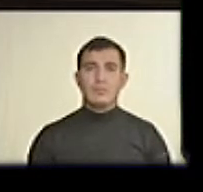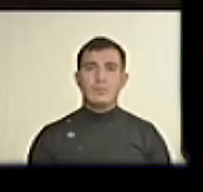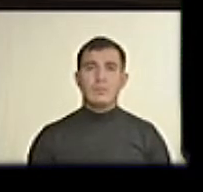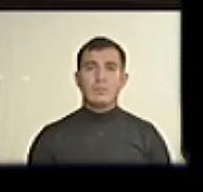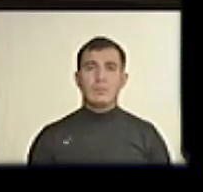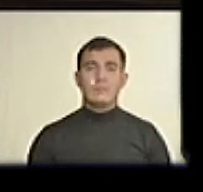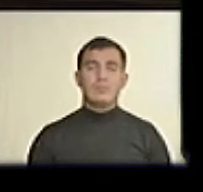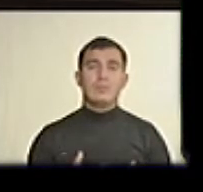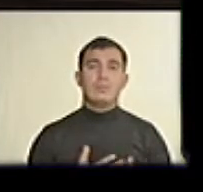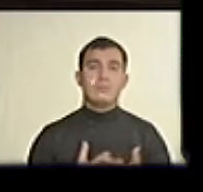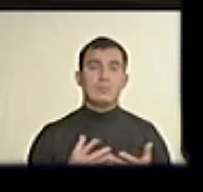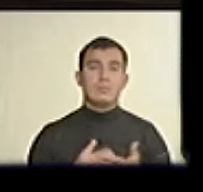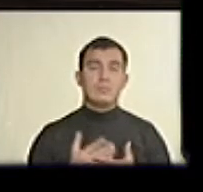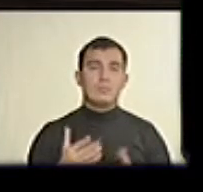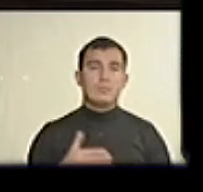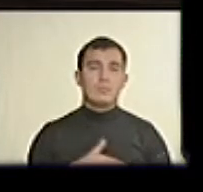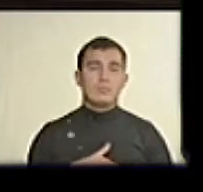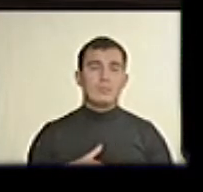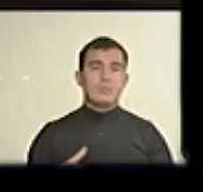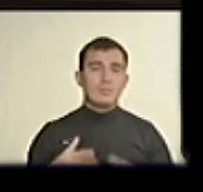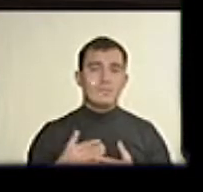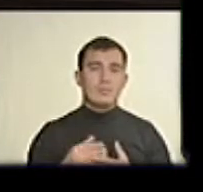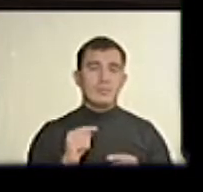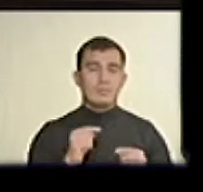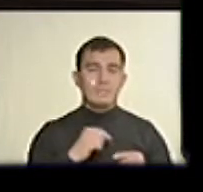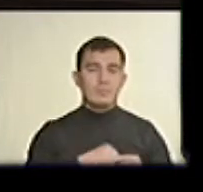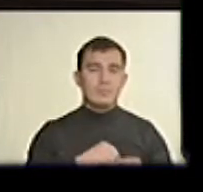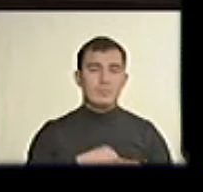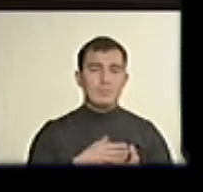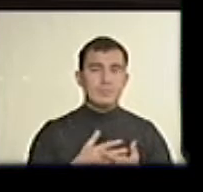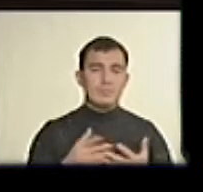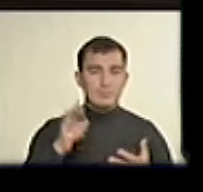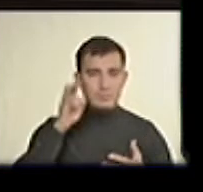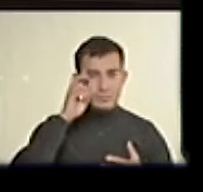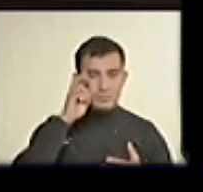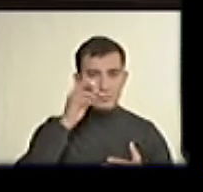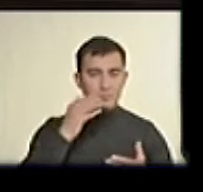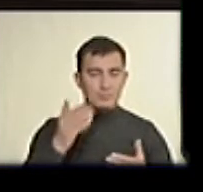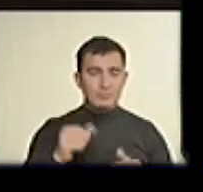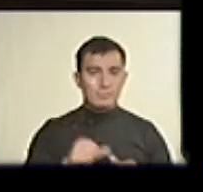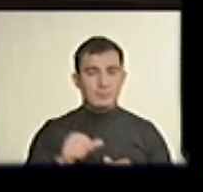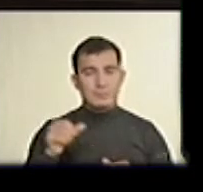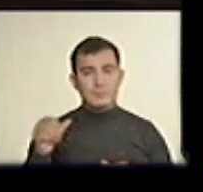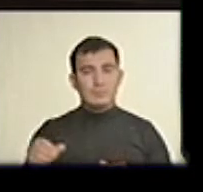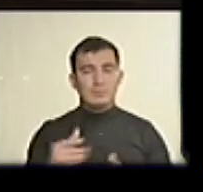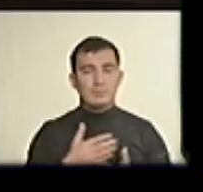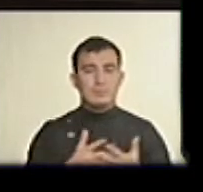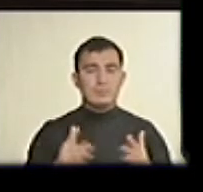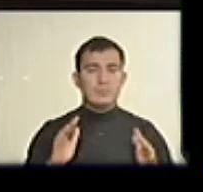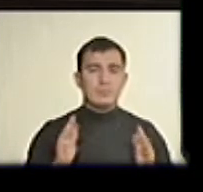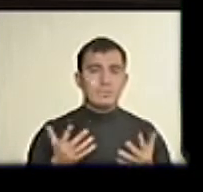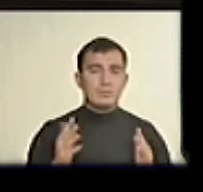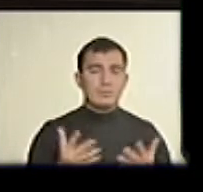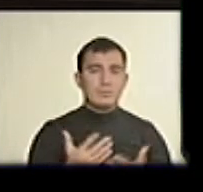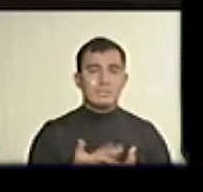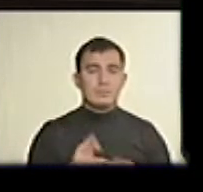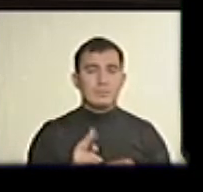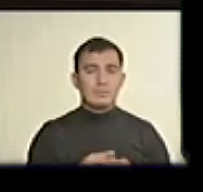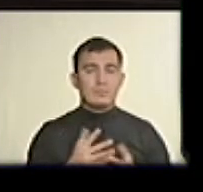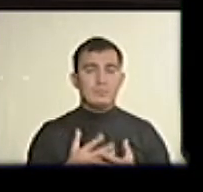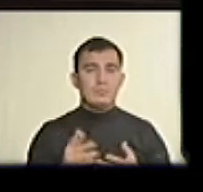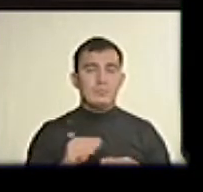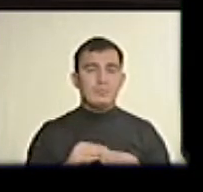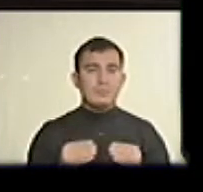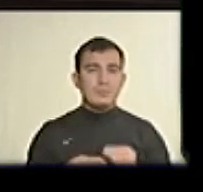Tashqi siyosat deganda aziz o'quvchilar nimani tushunishimiz kerak? Albatta, davlat sarhadidan tashqarida ro'y berayotgan siyosat bu tashqi